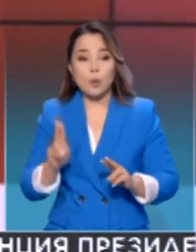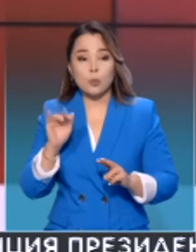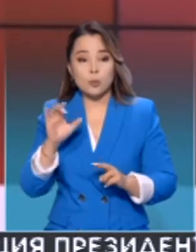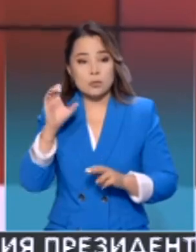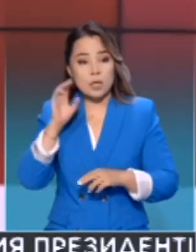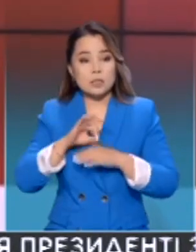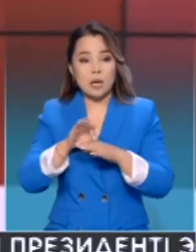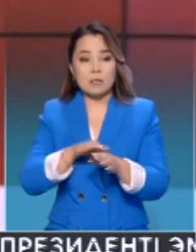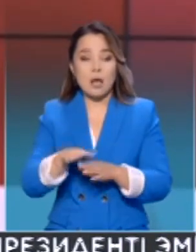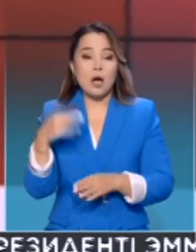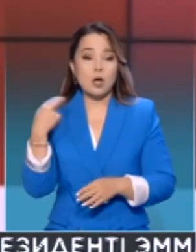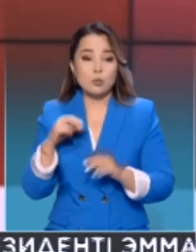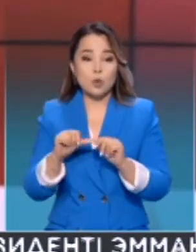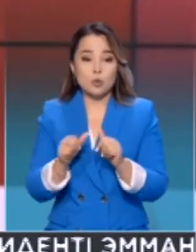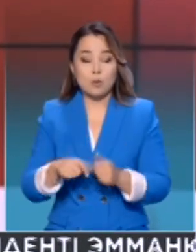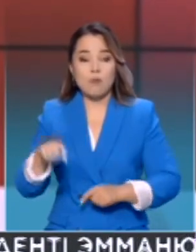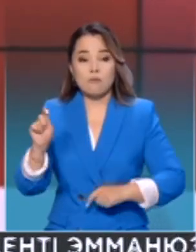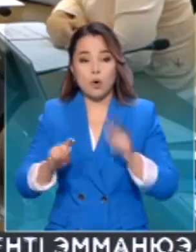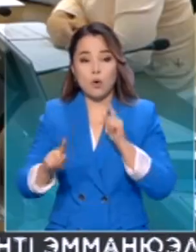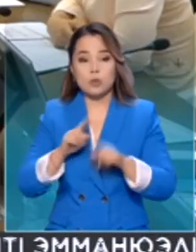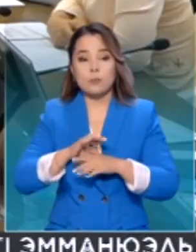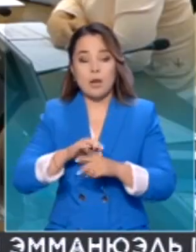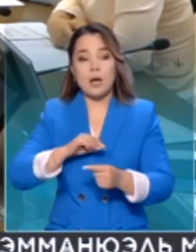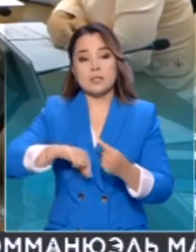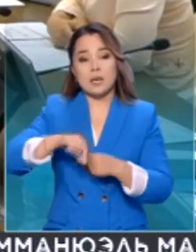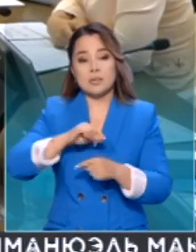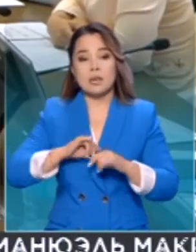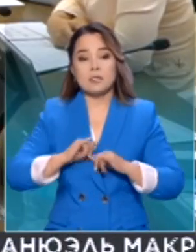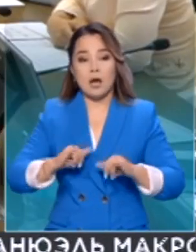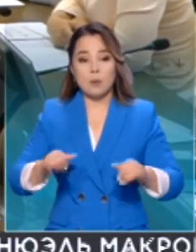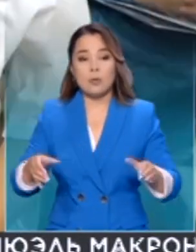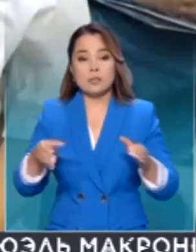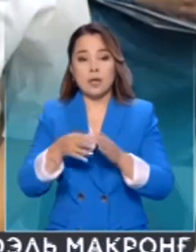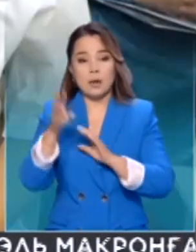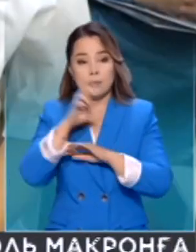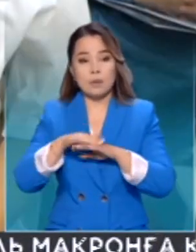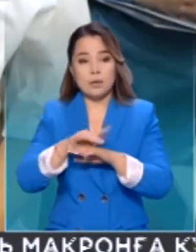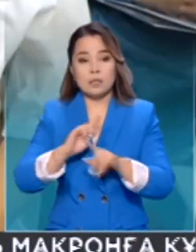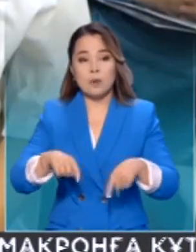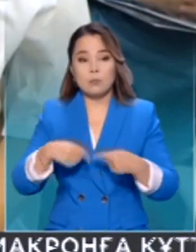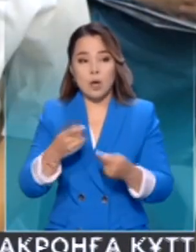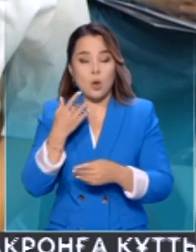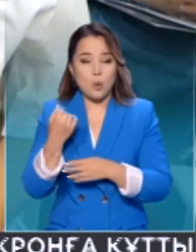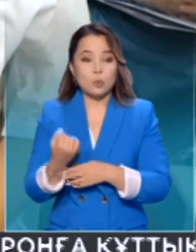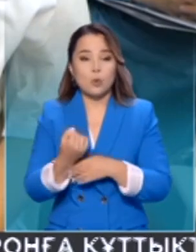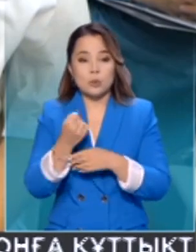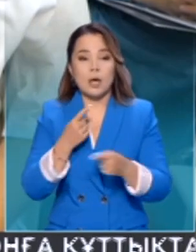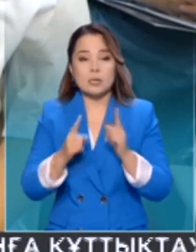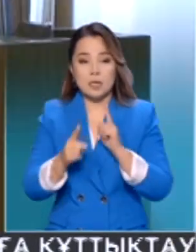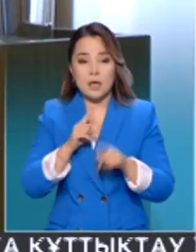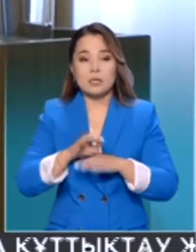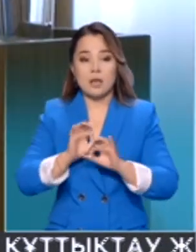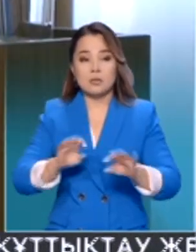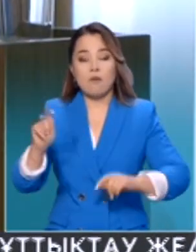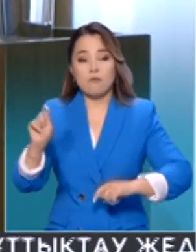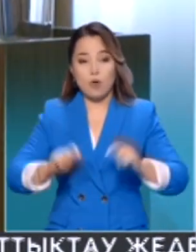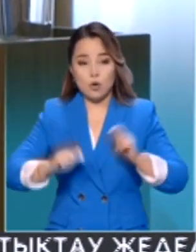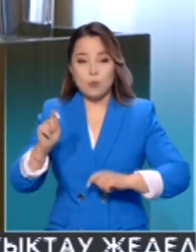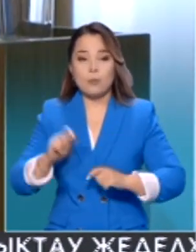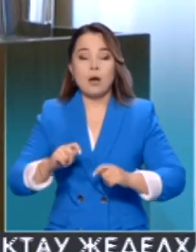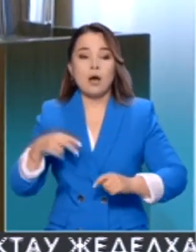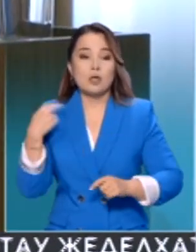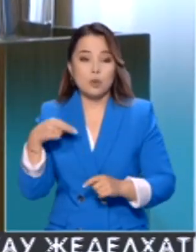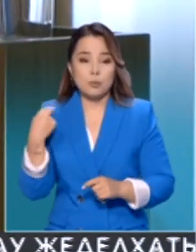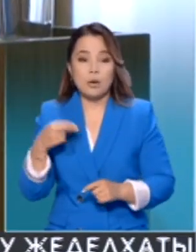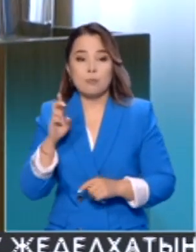өткен. Бүгін Ақтөбеде ұйымдастырылған форумда кәсіпкерлік саласын дамыту мемлекеттен берілетін қолдау шаралары сөз болды. Форумға Ақтөбе,